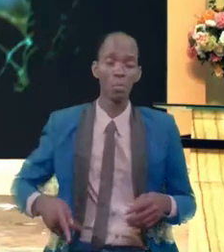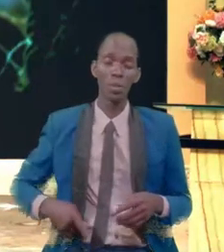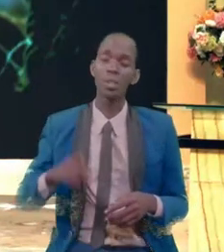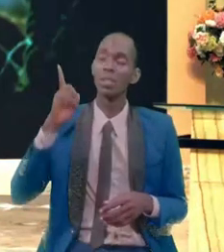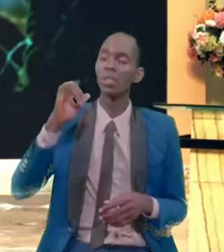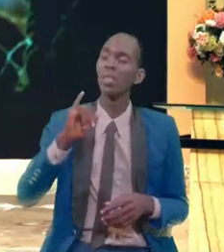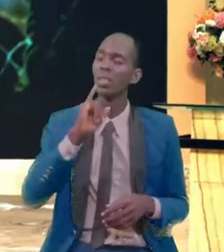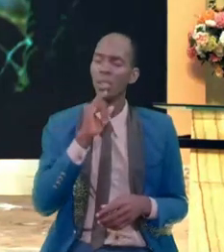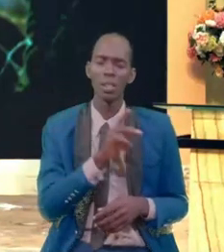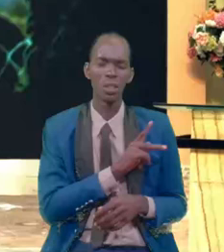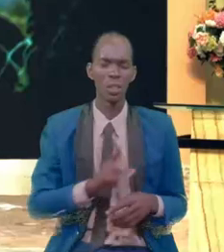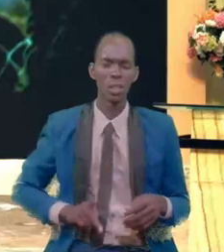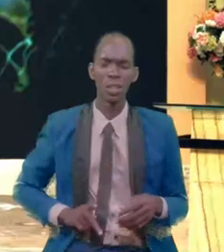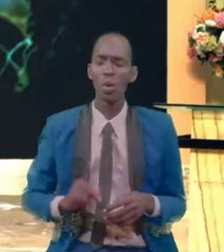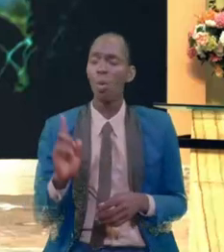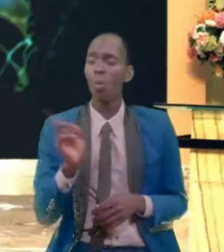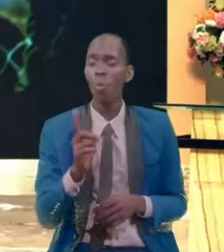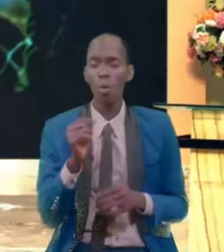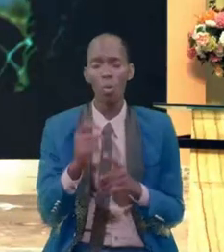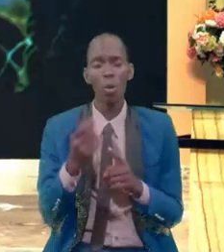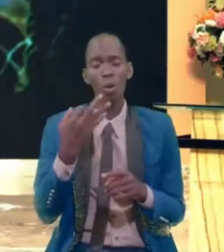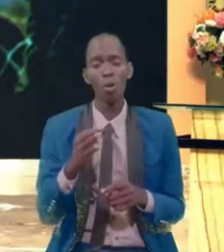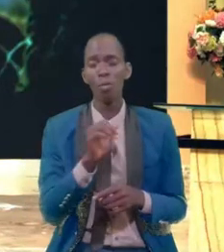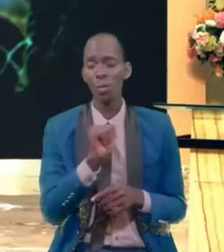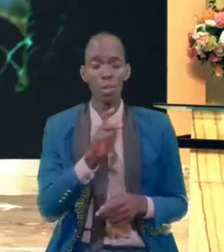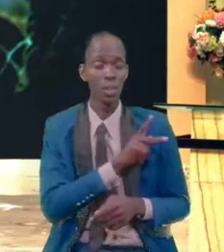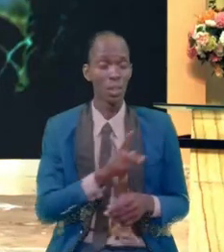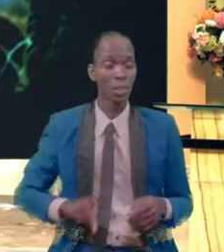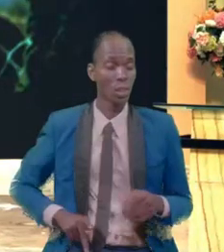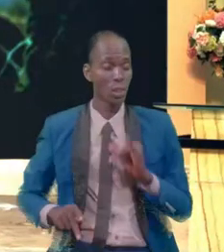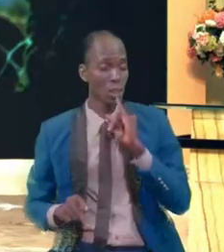Et là où il y a la parole du roi, il y a la puissance.